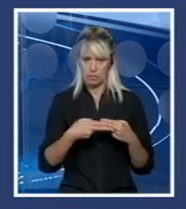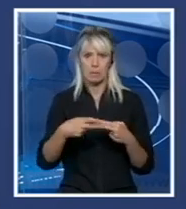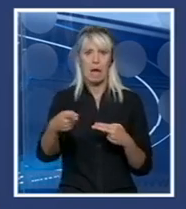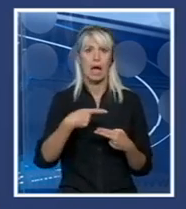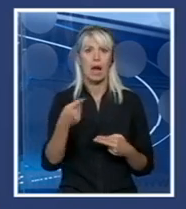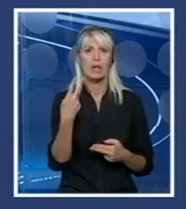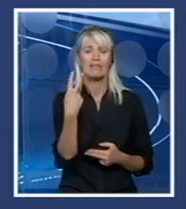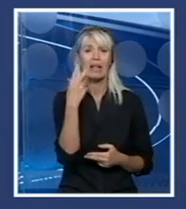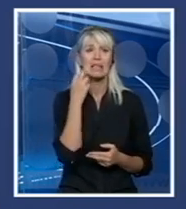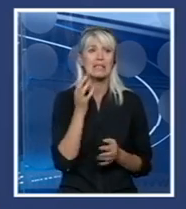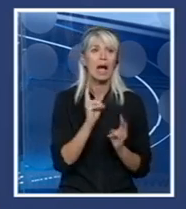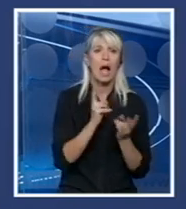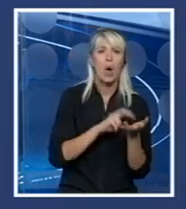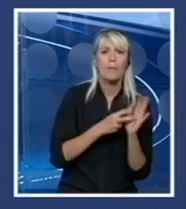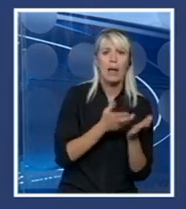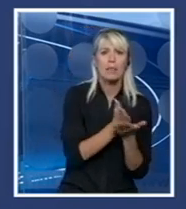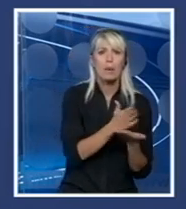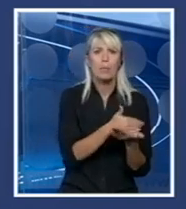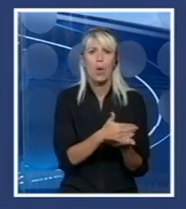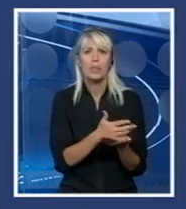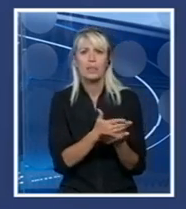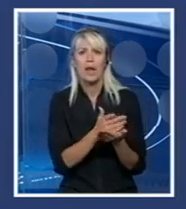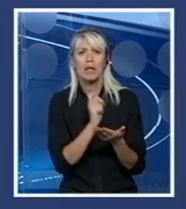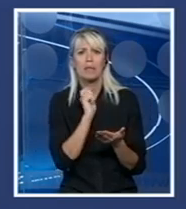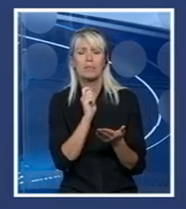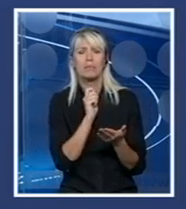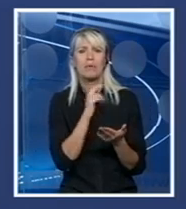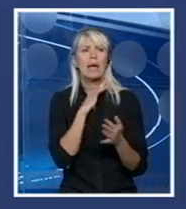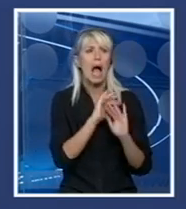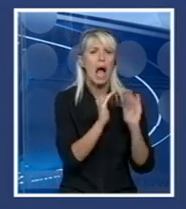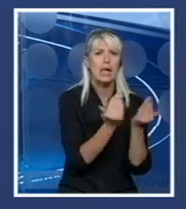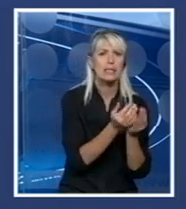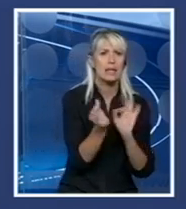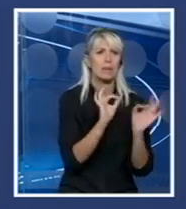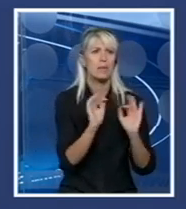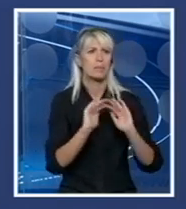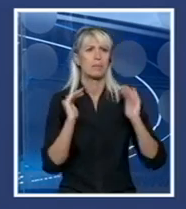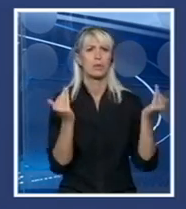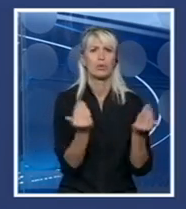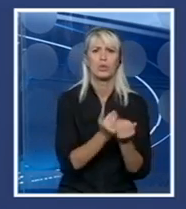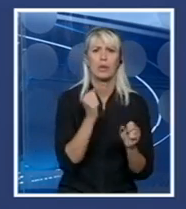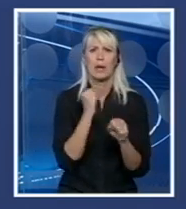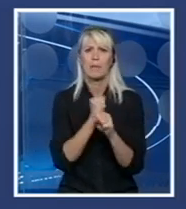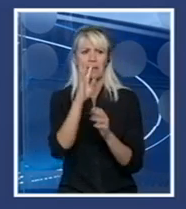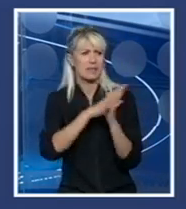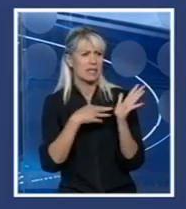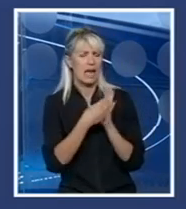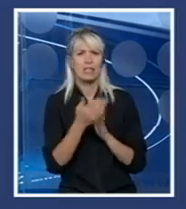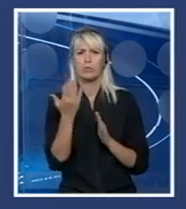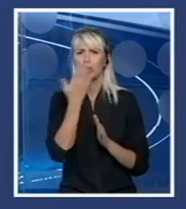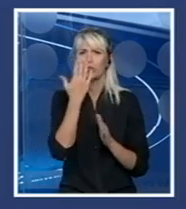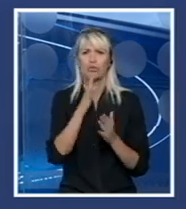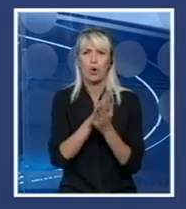da podele odeljenja, da organizuju učionice, da naprave raspore, da pripreme početak školske godine, kad počne školska godina, da